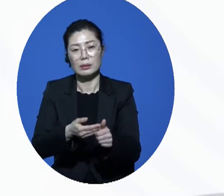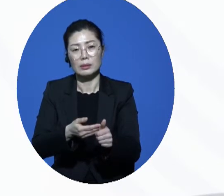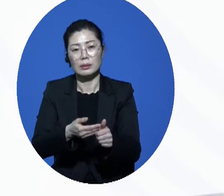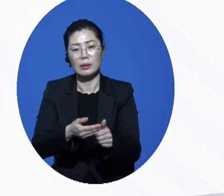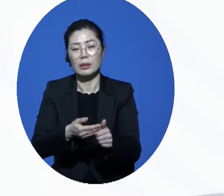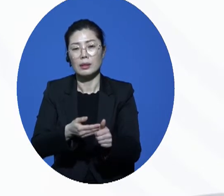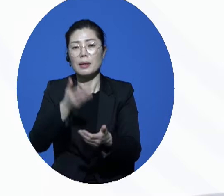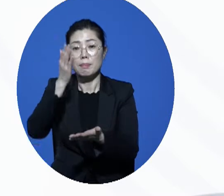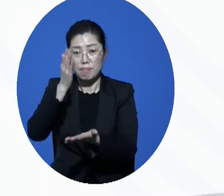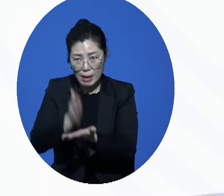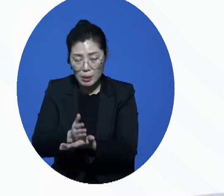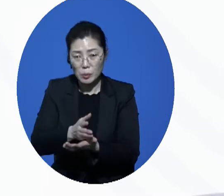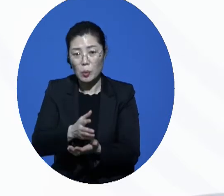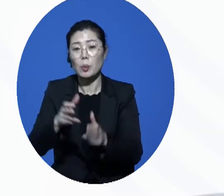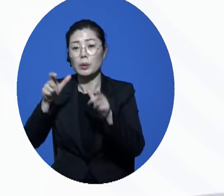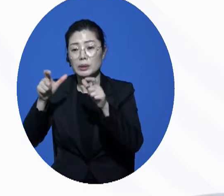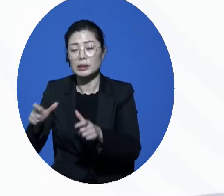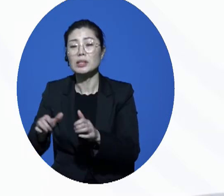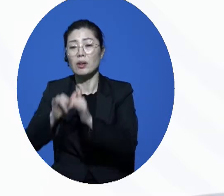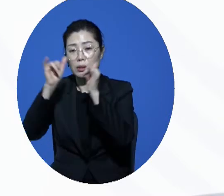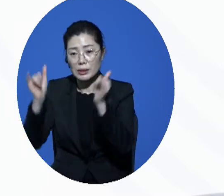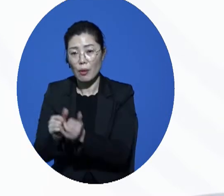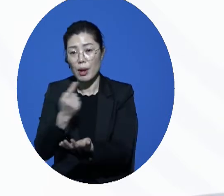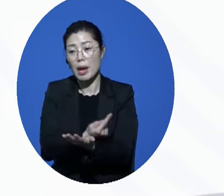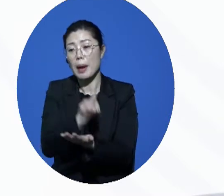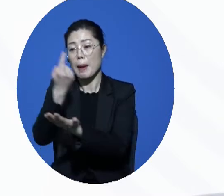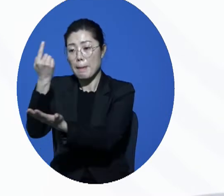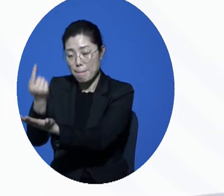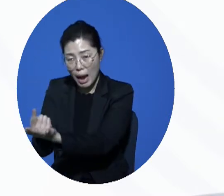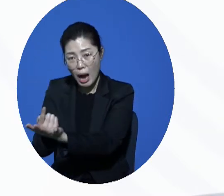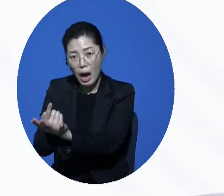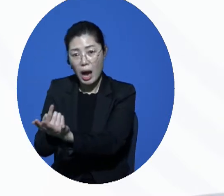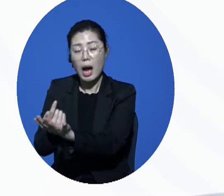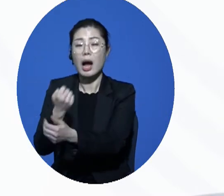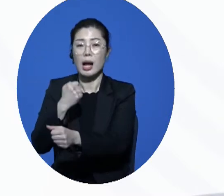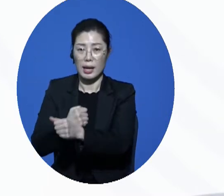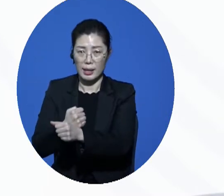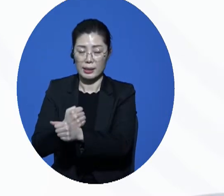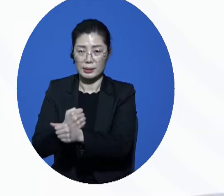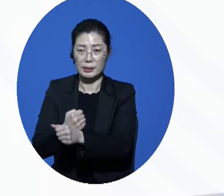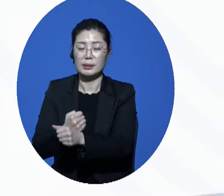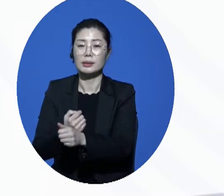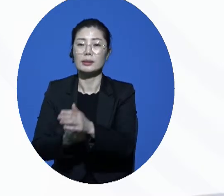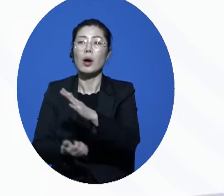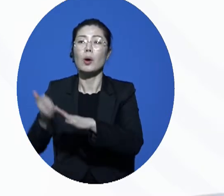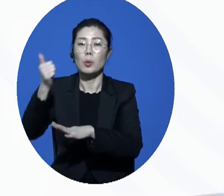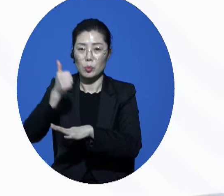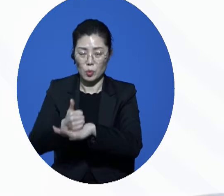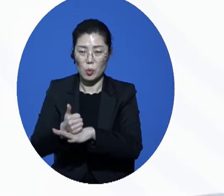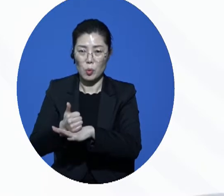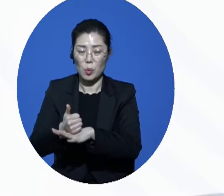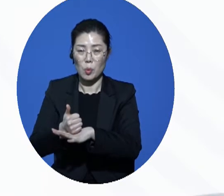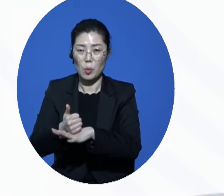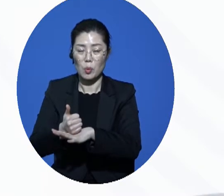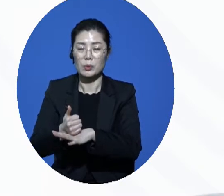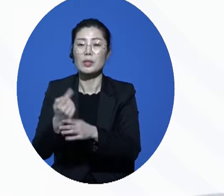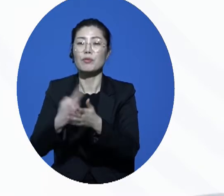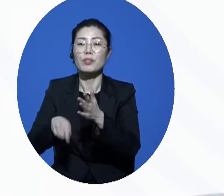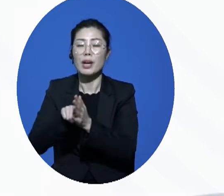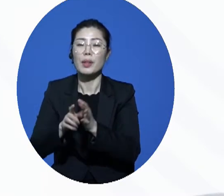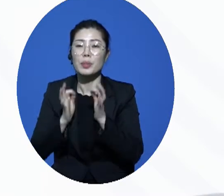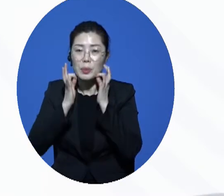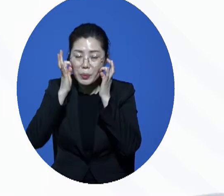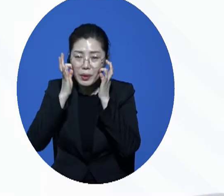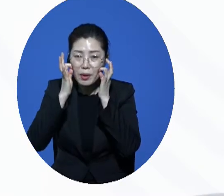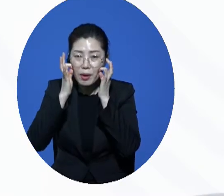수 있는 그런 개인들로 전환할 수 있도록 다양한 협의를 구축을 했던 사례입니다. 그리고 성공적인 탈시설 절차를 위한